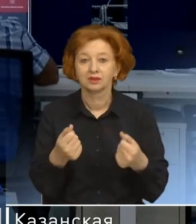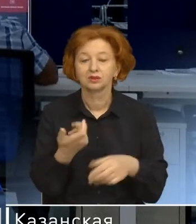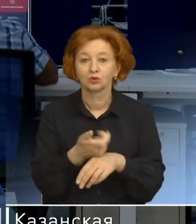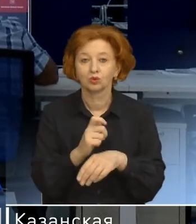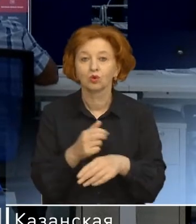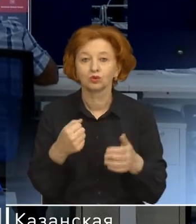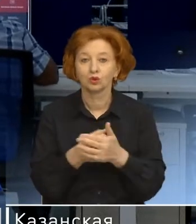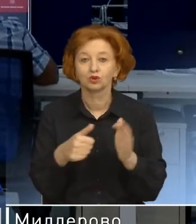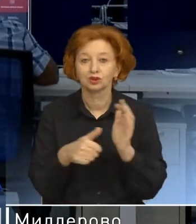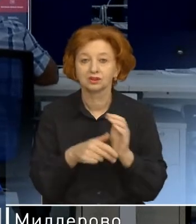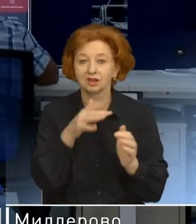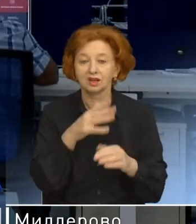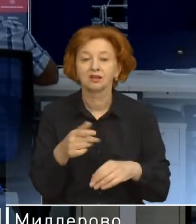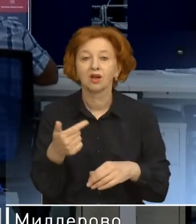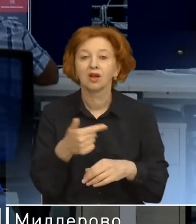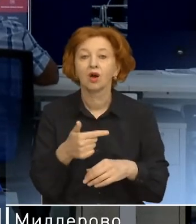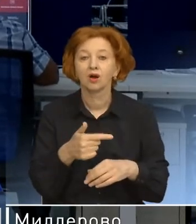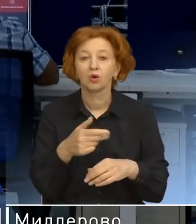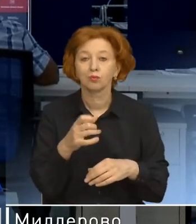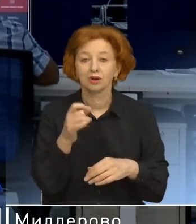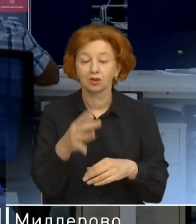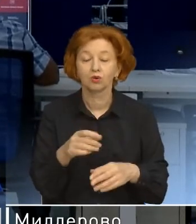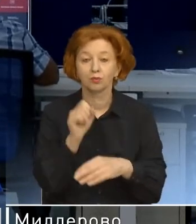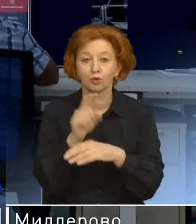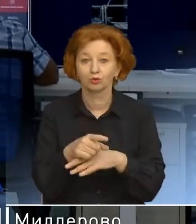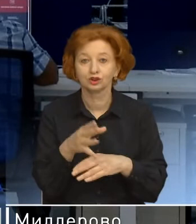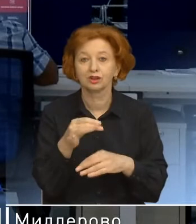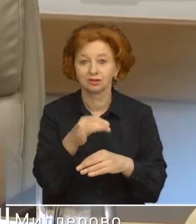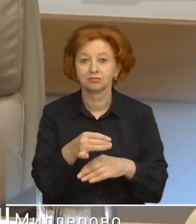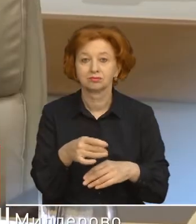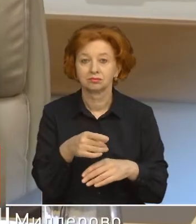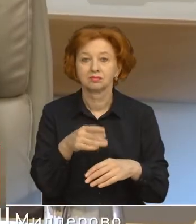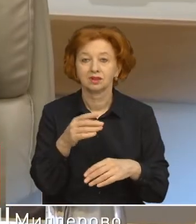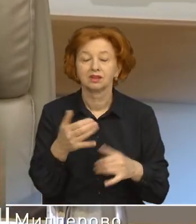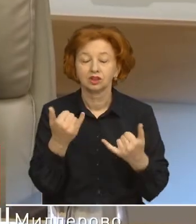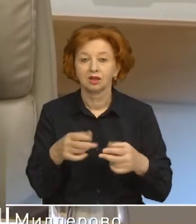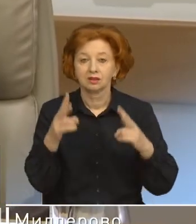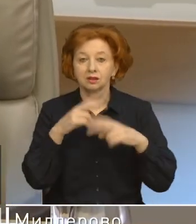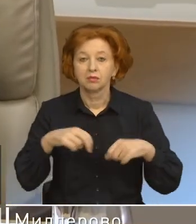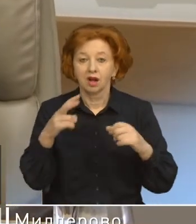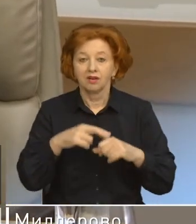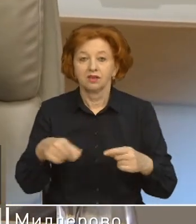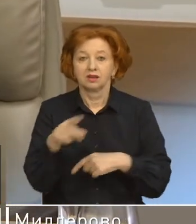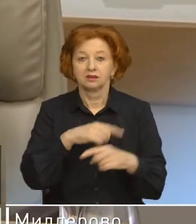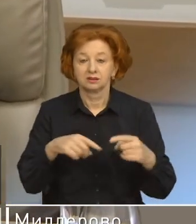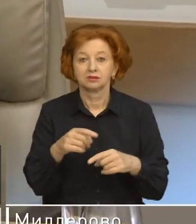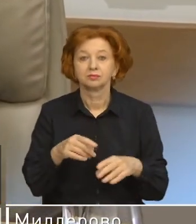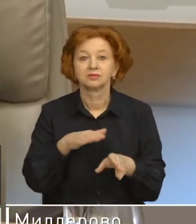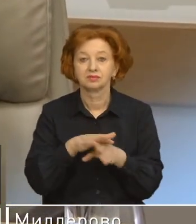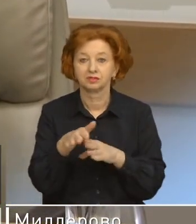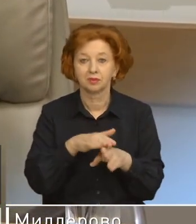ЧС. Губернатор поручил Минэкономике проанализировать все предложения. Продолжим наш диалог в будущем, потому